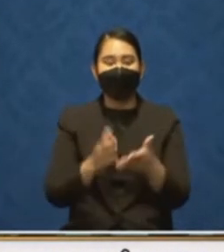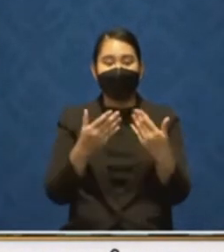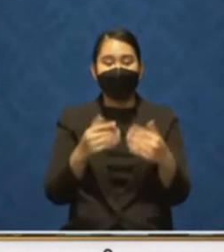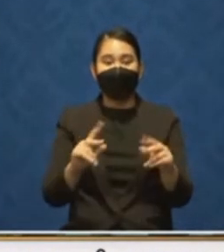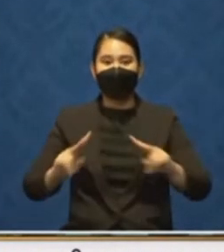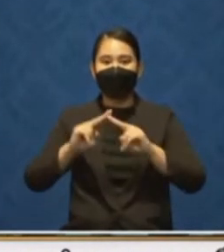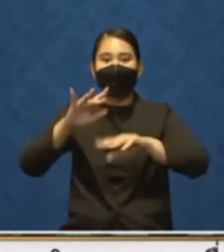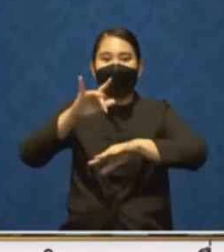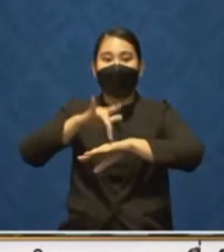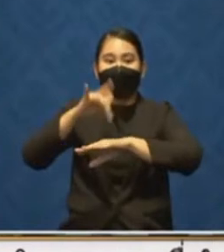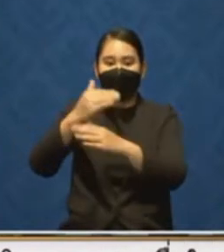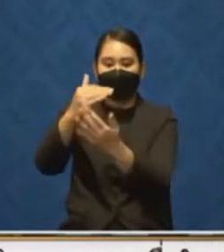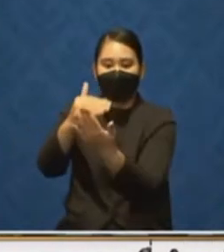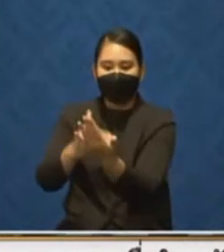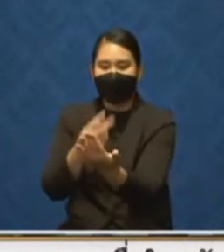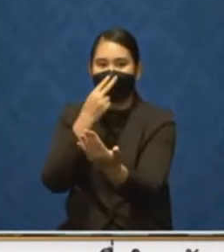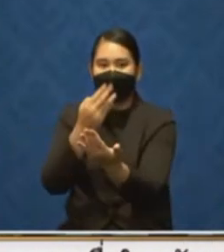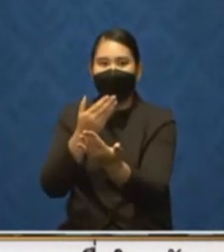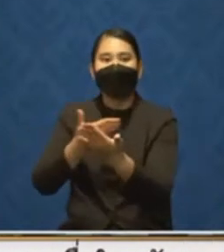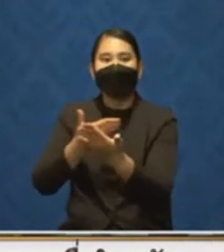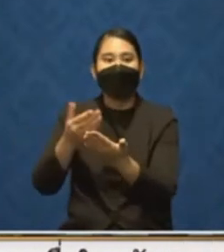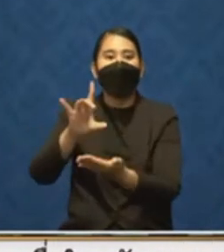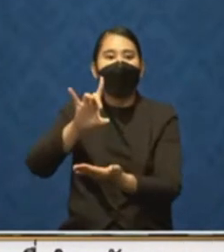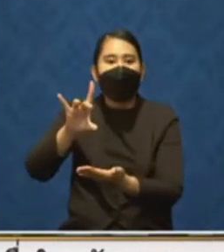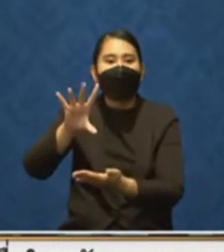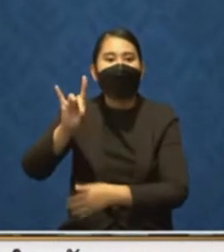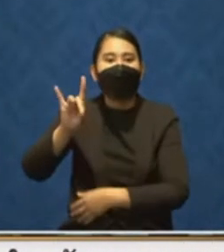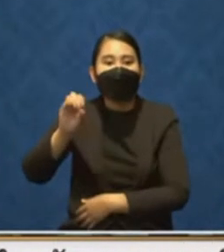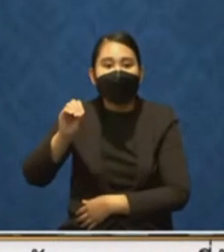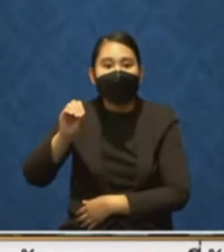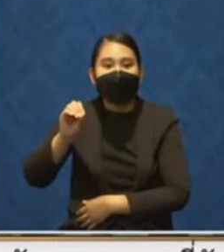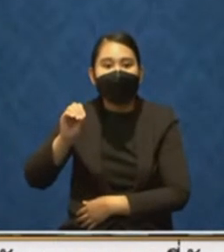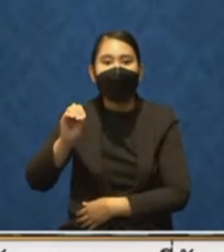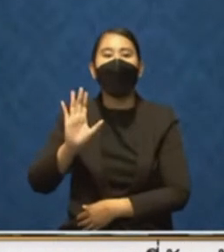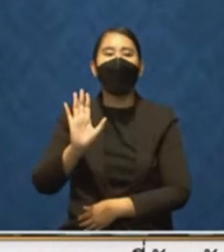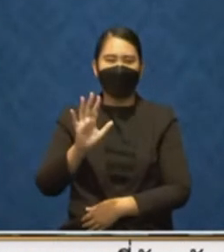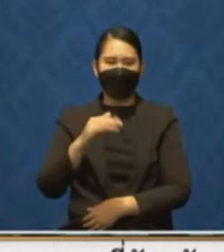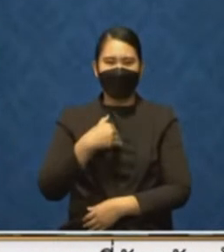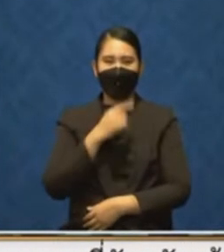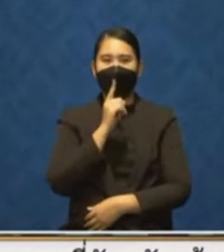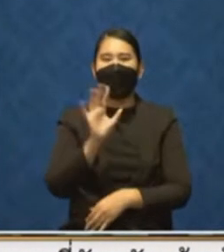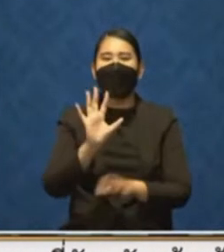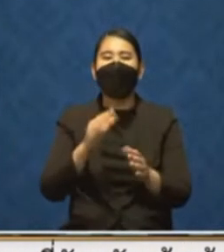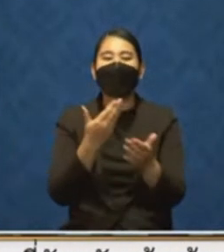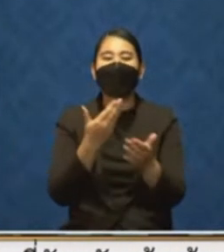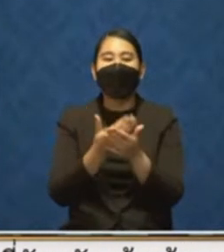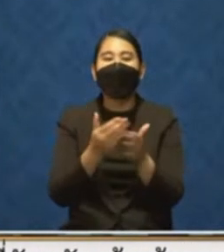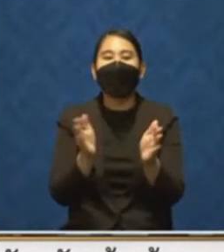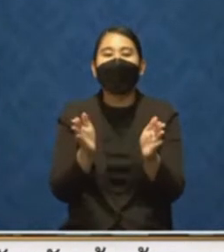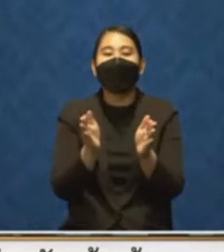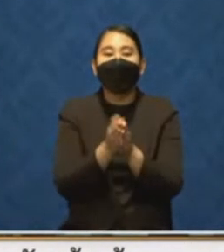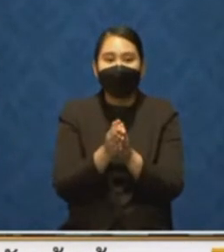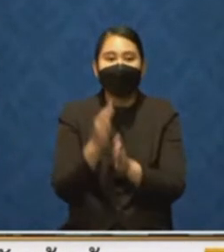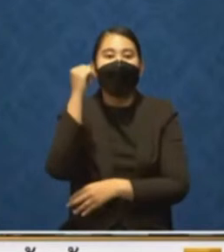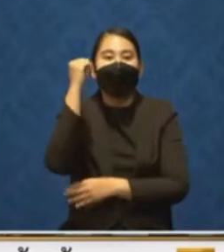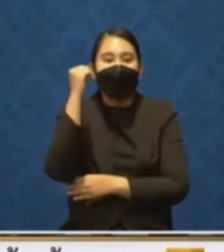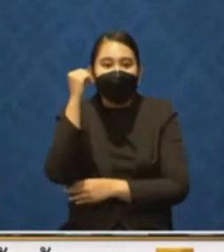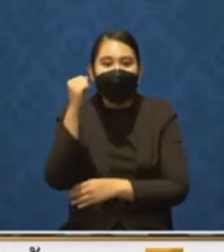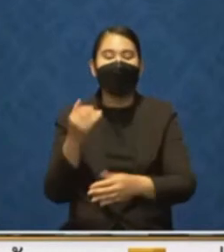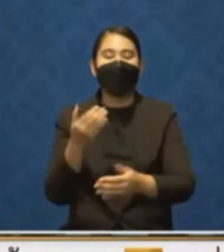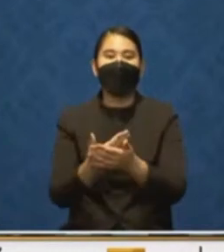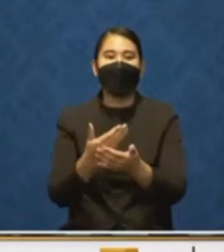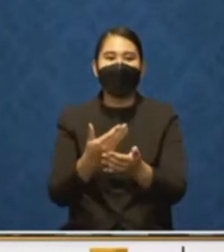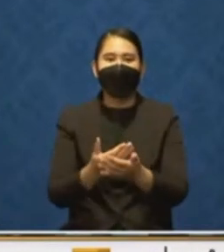ทรัพยากรธรรมชาติและสิ่งแวดล้อมซื้อ 181บาทกว่ากันครับอาจจะมีค่าขนส่งนะคิดผิดปกติจะไปเก็บน่าเกลียด